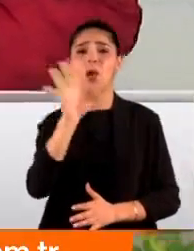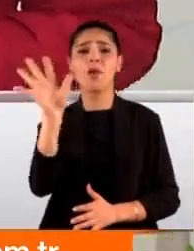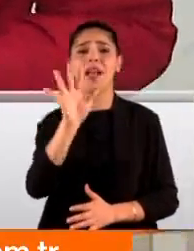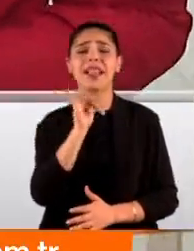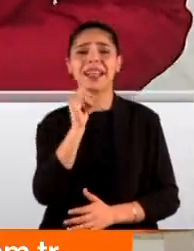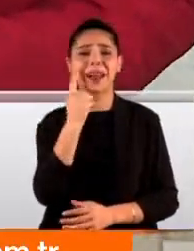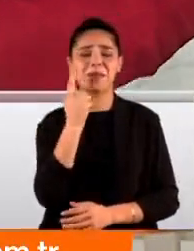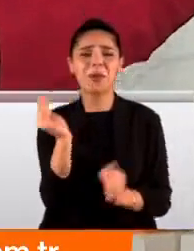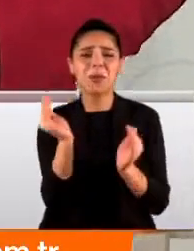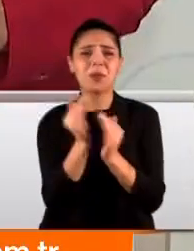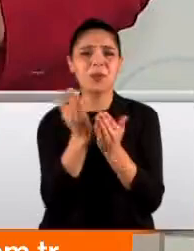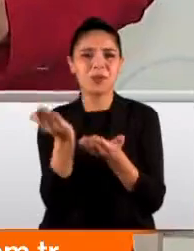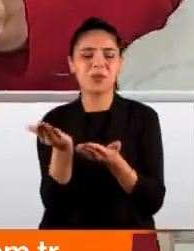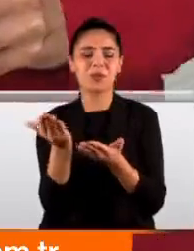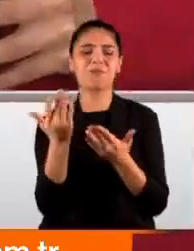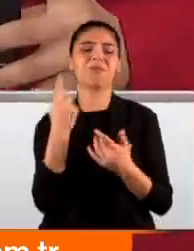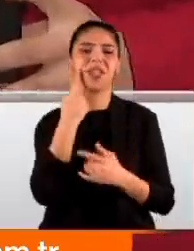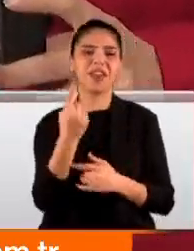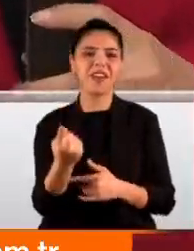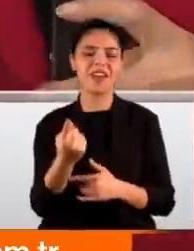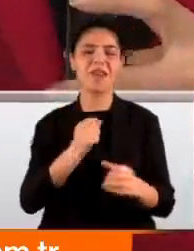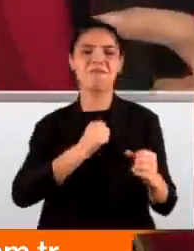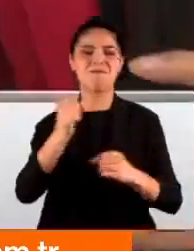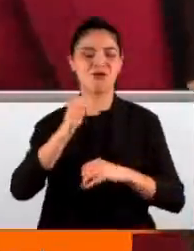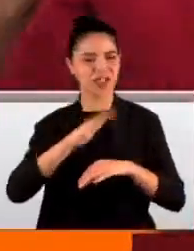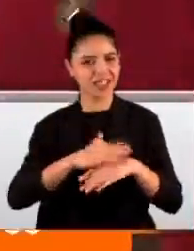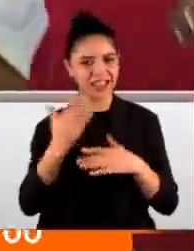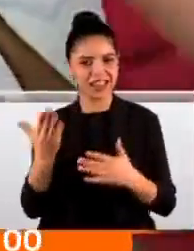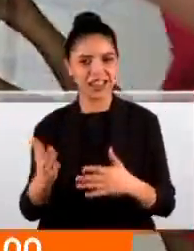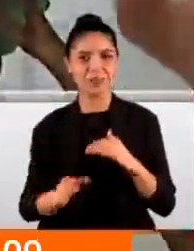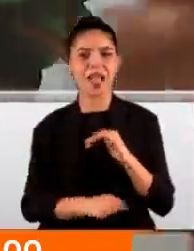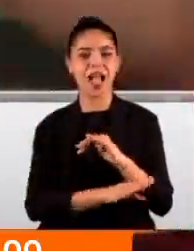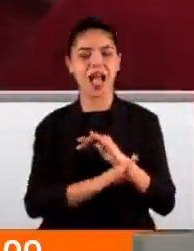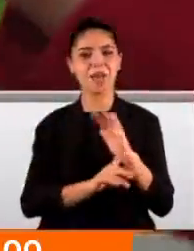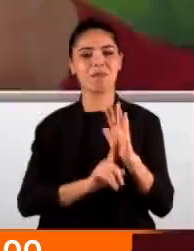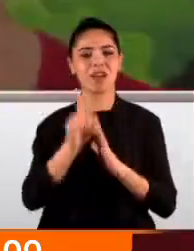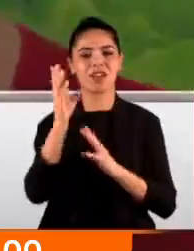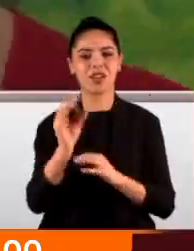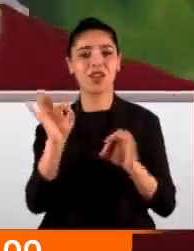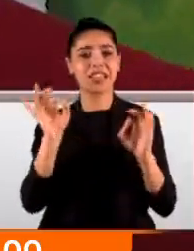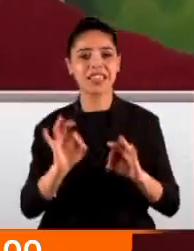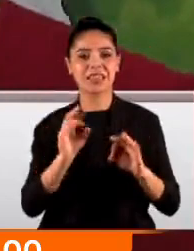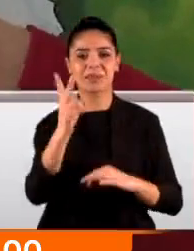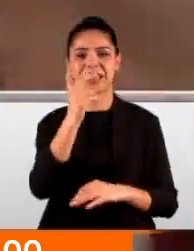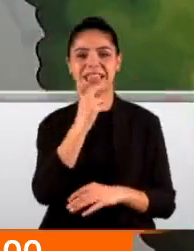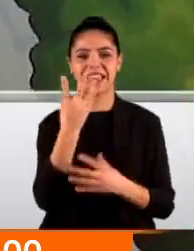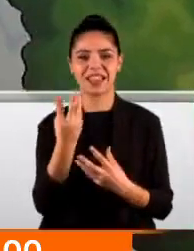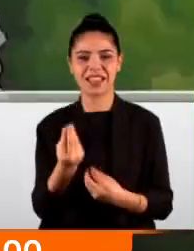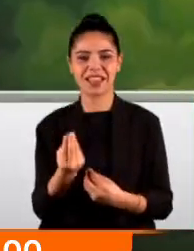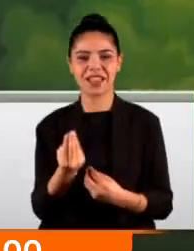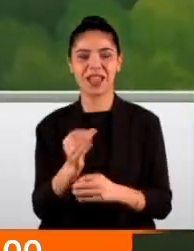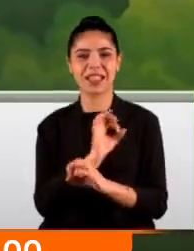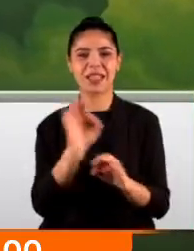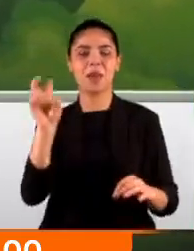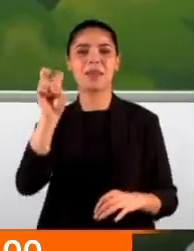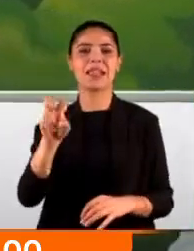gram ağırlığında yaydım minicik bedeniyle ve mücadele etti ve hayata tutundu Şimdi iki yaşında ve